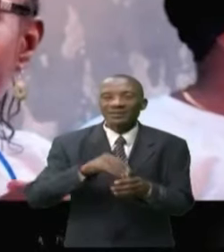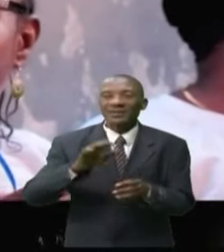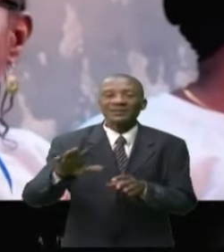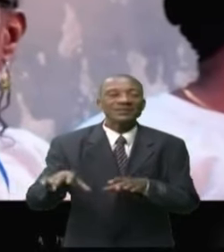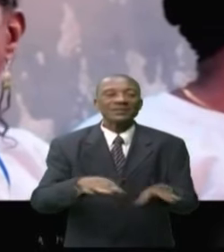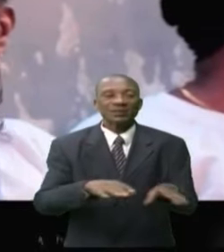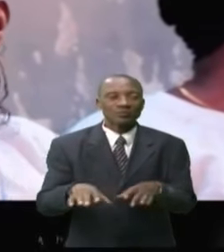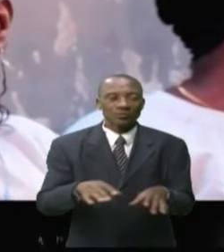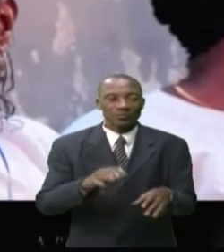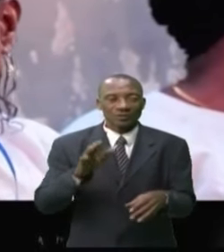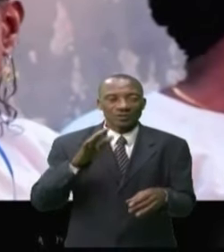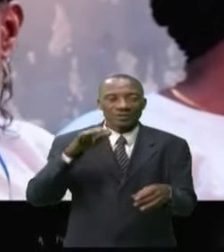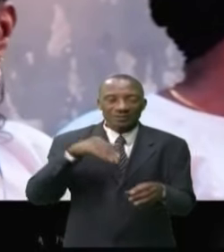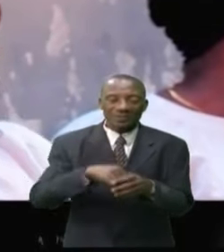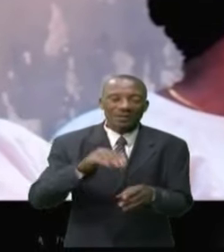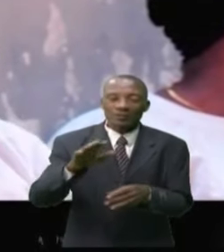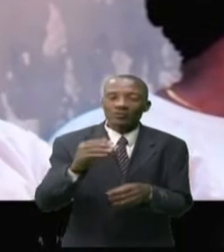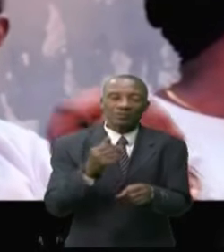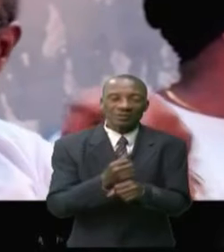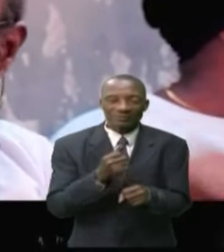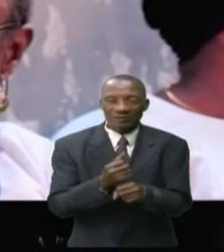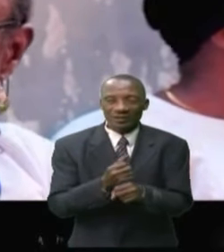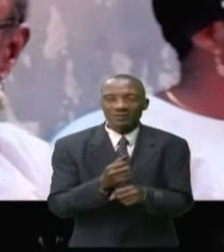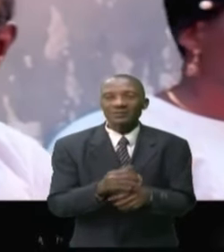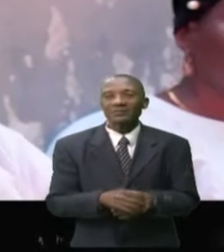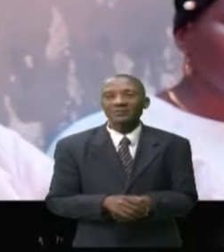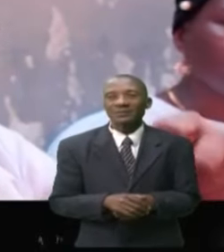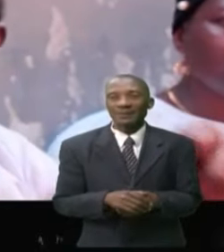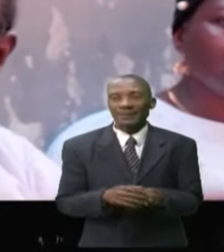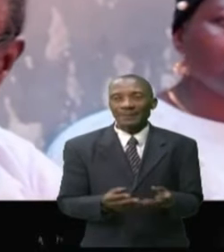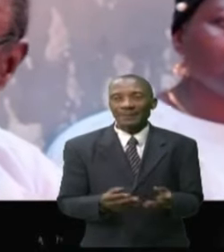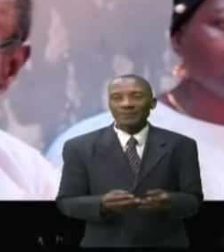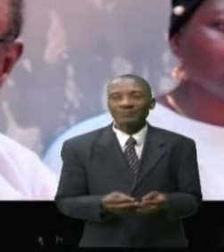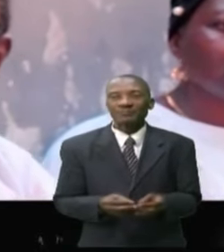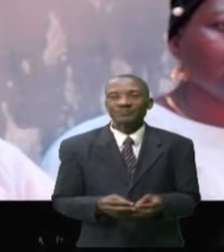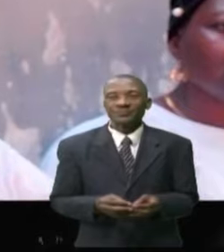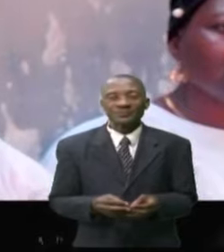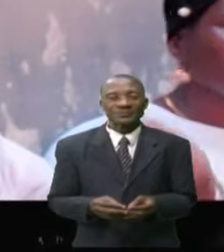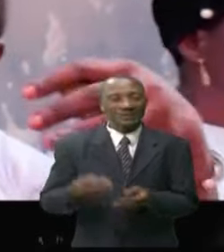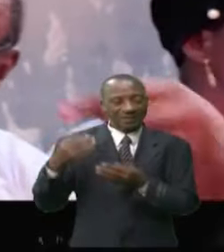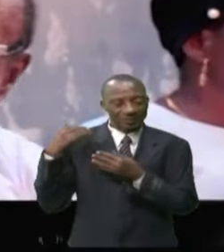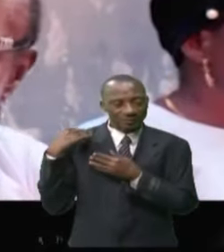charge madame F nous a formé c'est très bénéfique dans nos